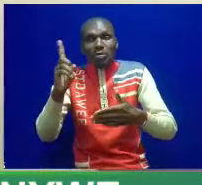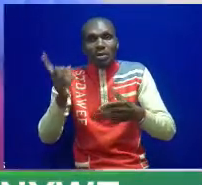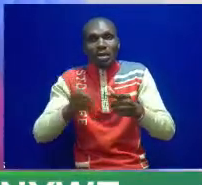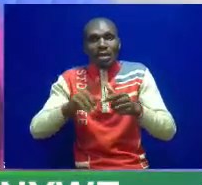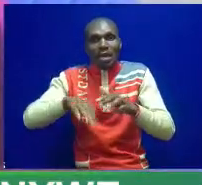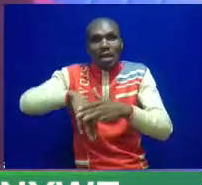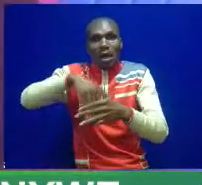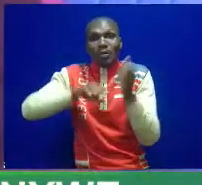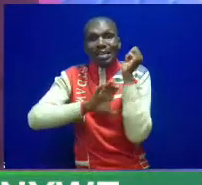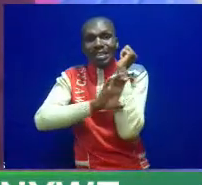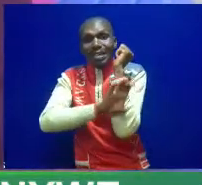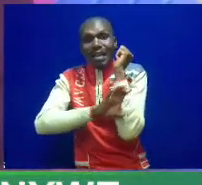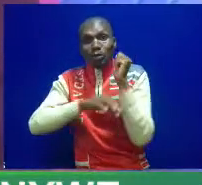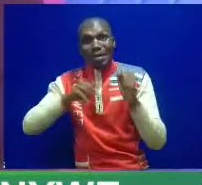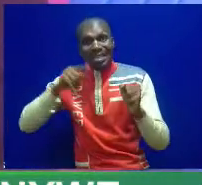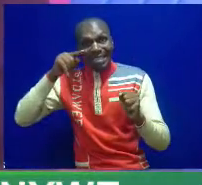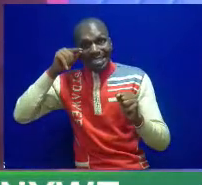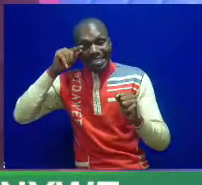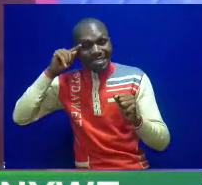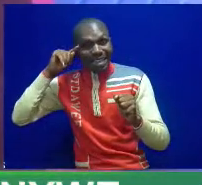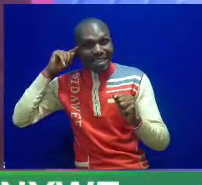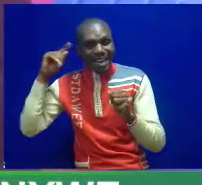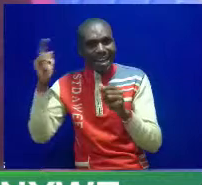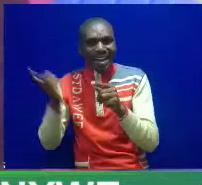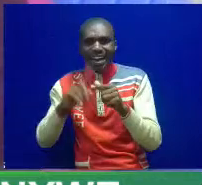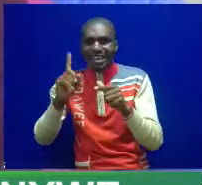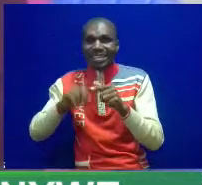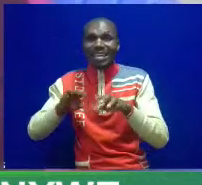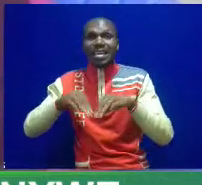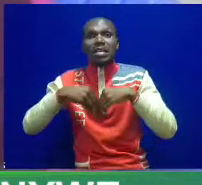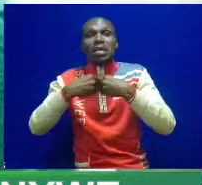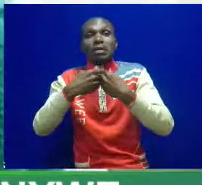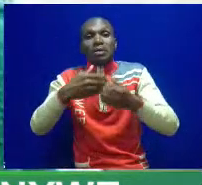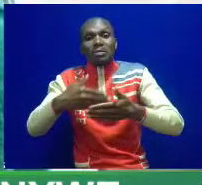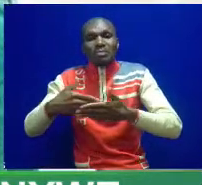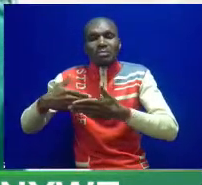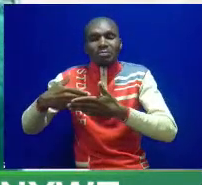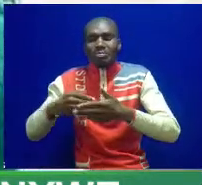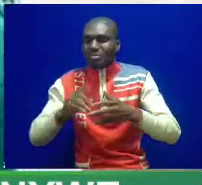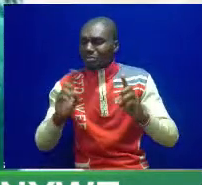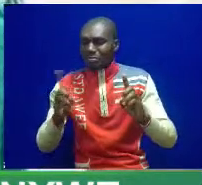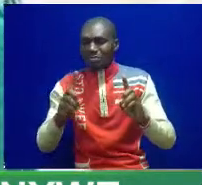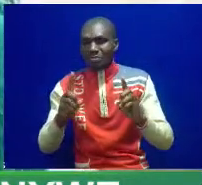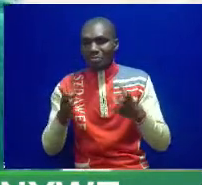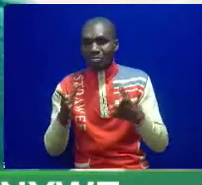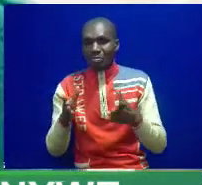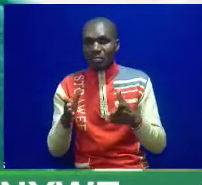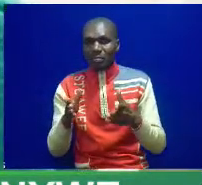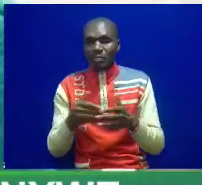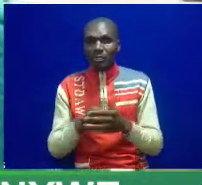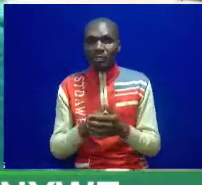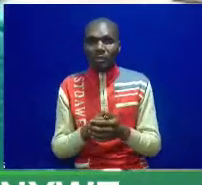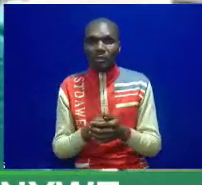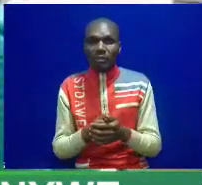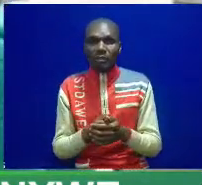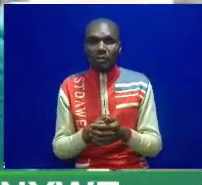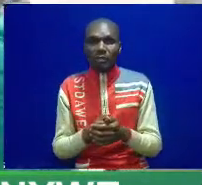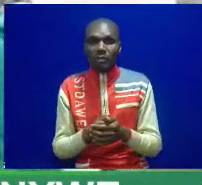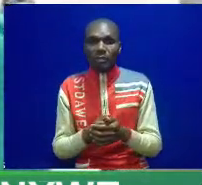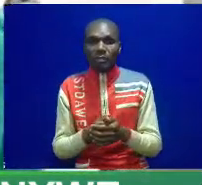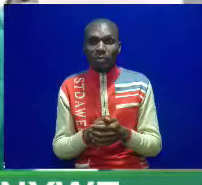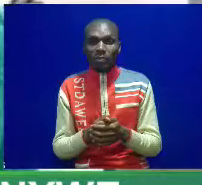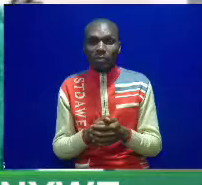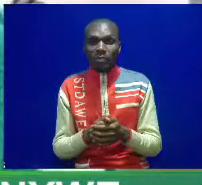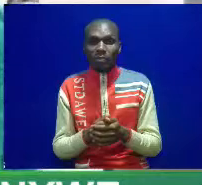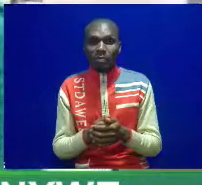China nyagetari, kolenda aso goikabono ataraewa mwano yu. There is this sad story of baby Sagini, zile yule mtajana